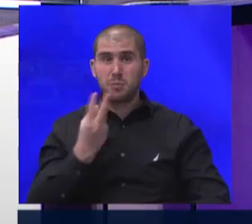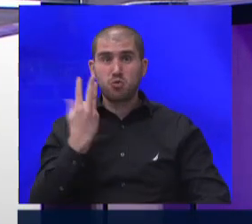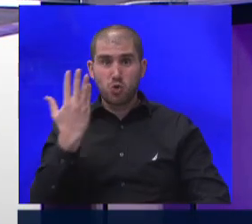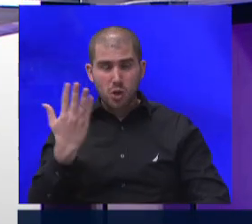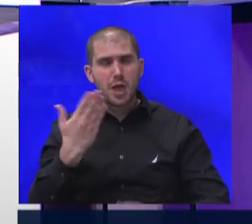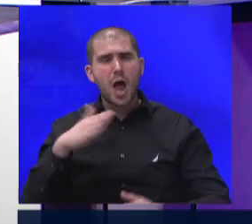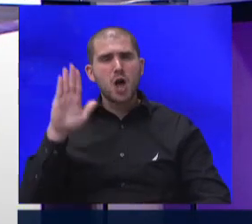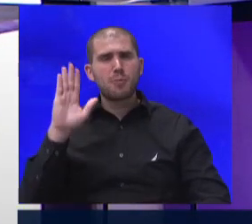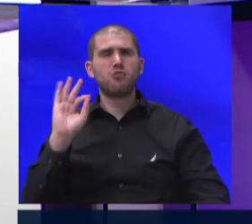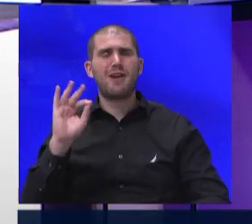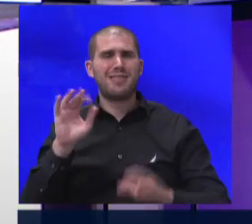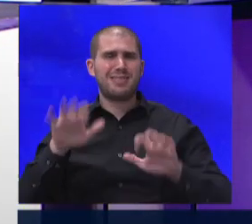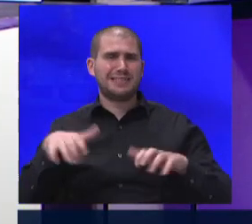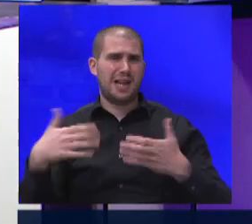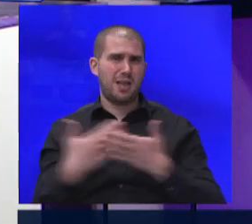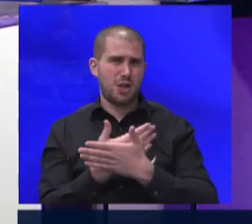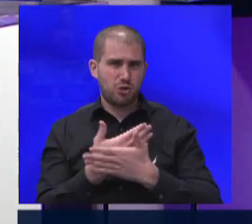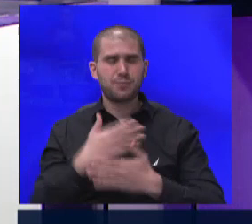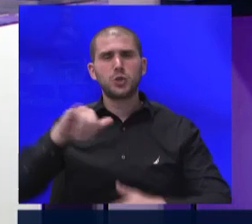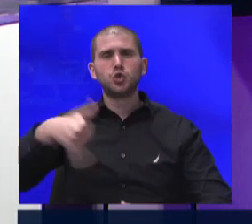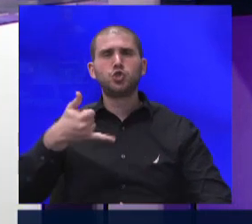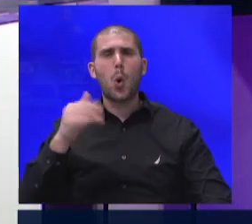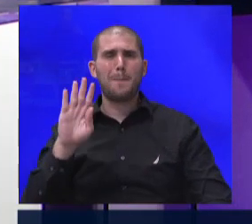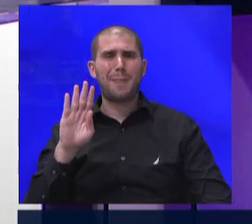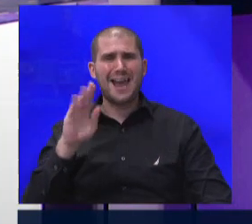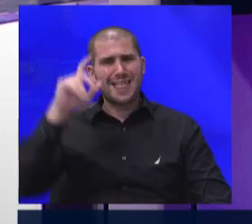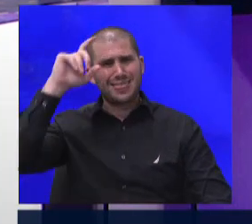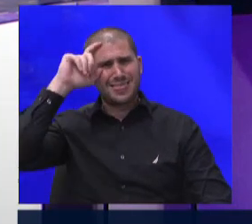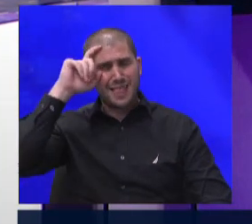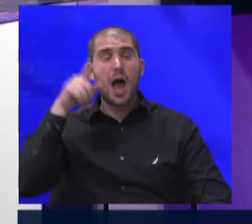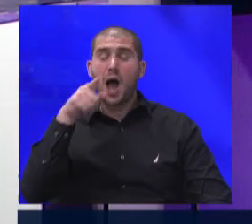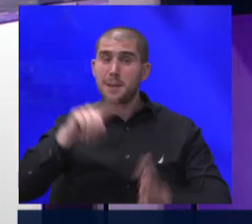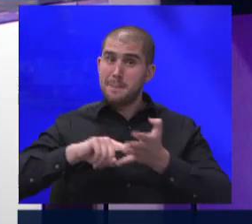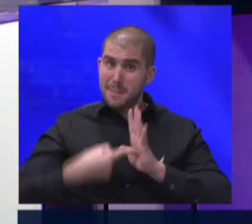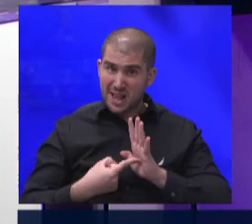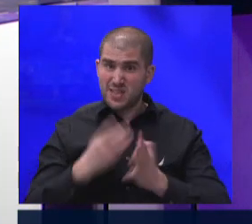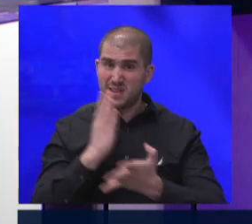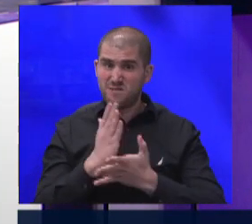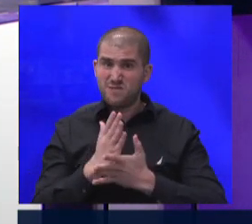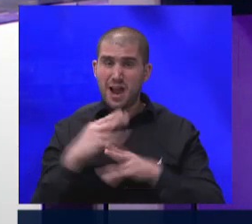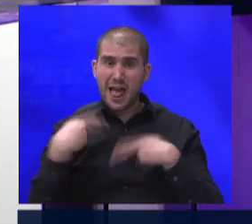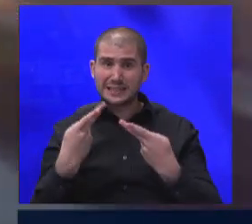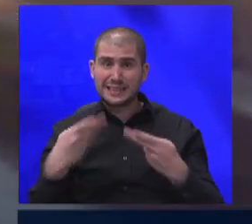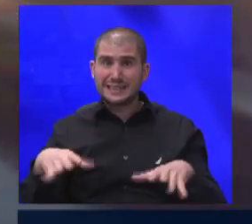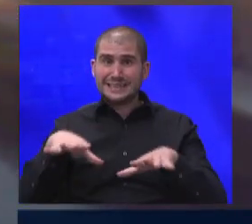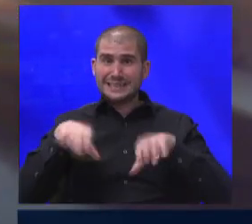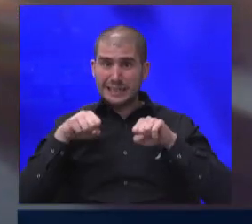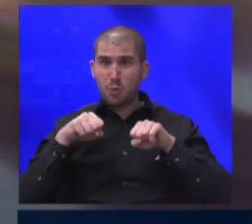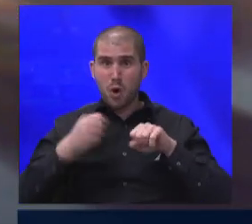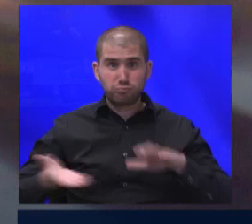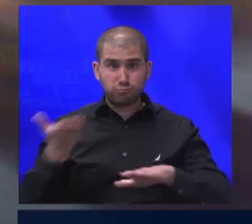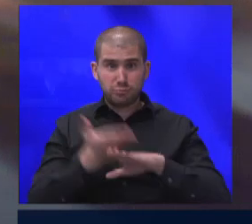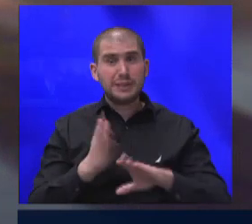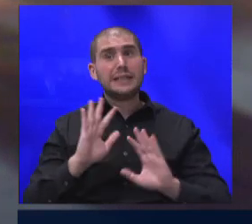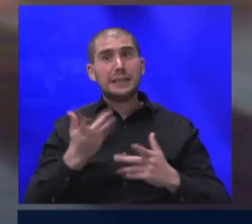חדש, ג'ו ביידן. אתה מתכוון להחזיר את ענייני הסיפוח לראש השולחן והיה ותעמוד בראשות